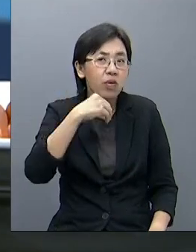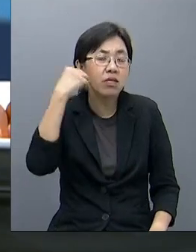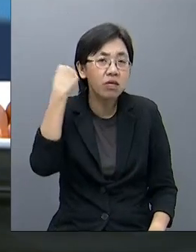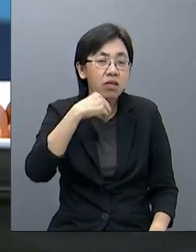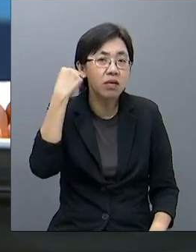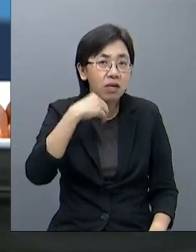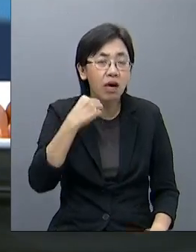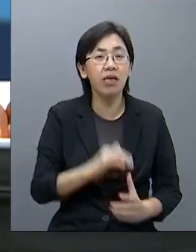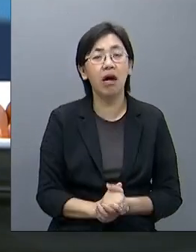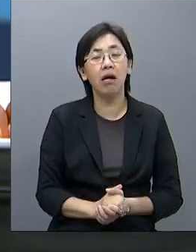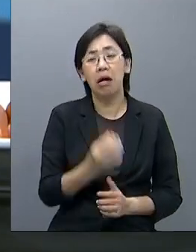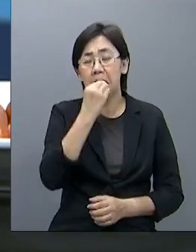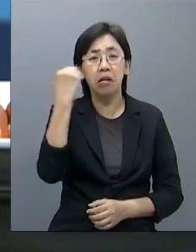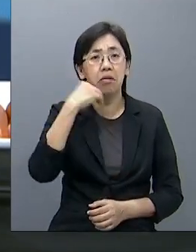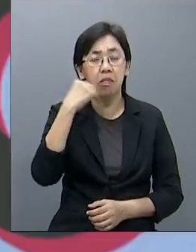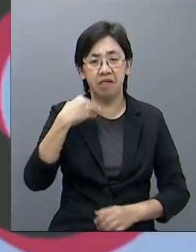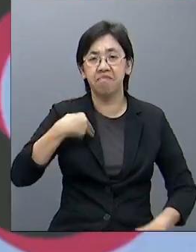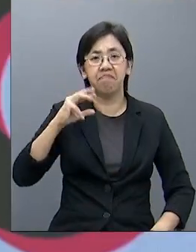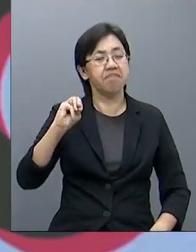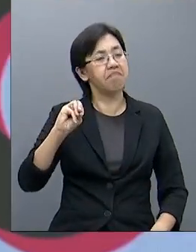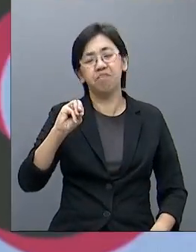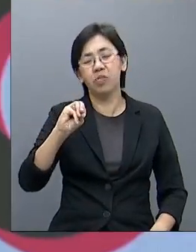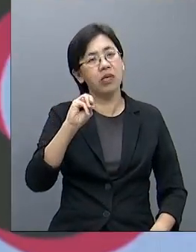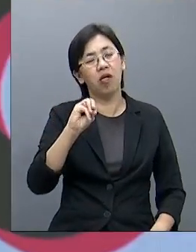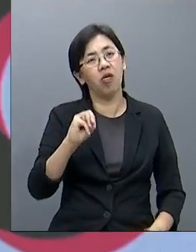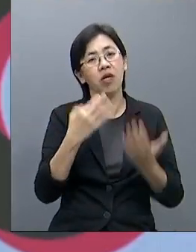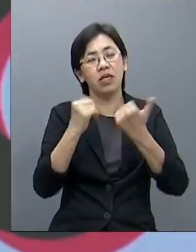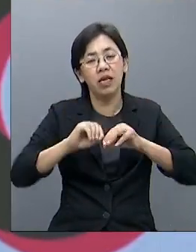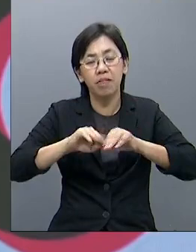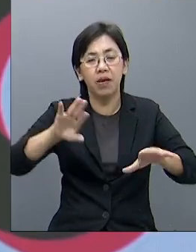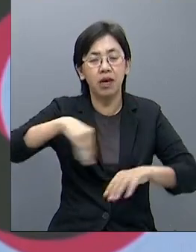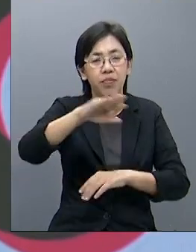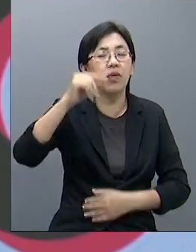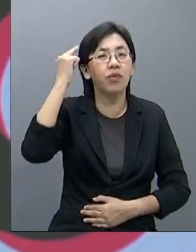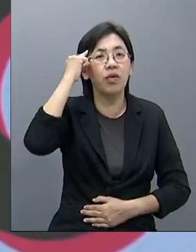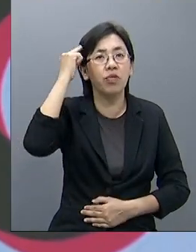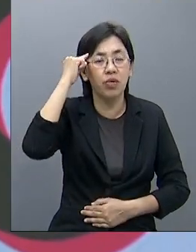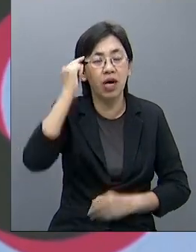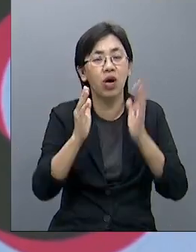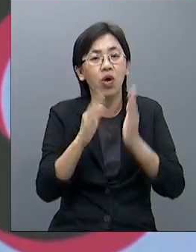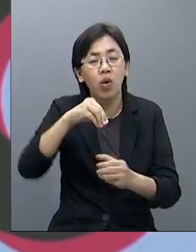อทห ก็ค TV